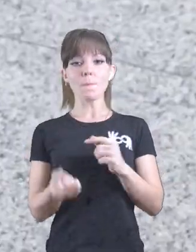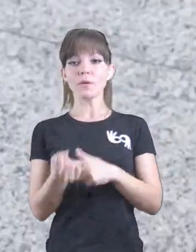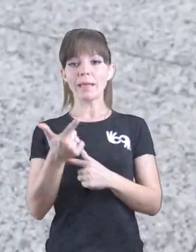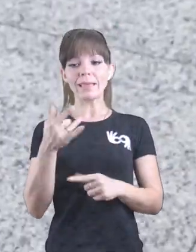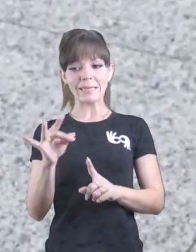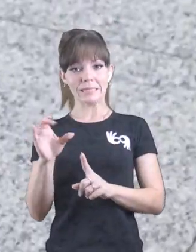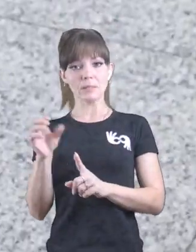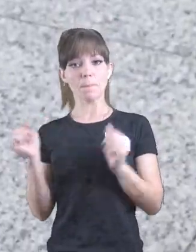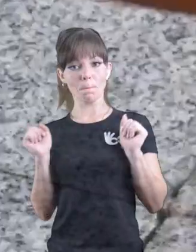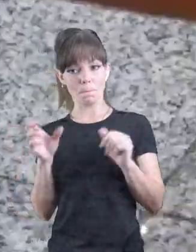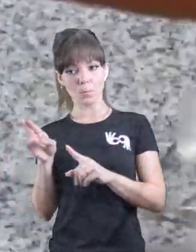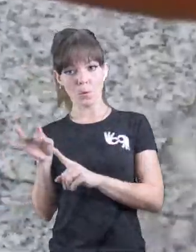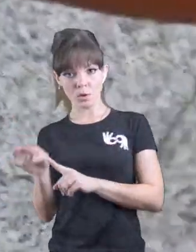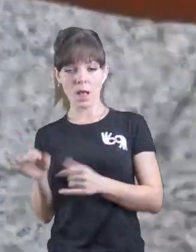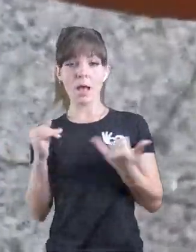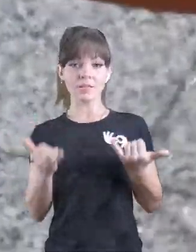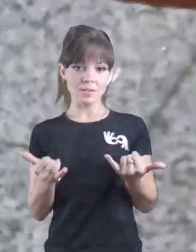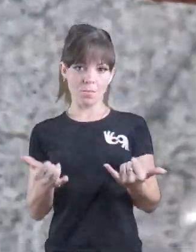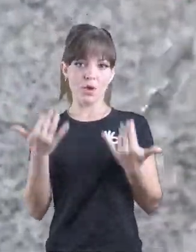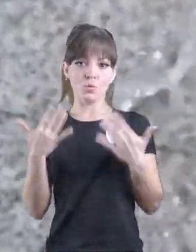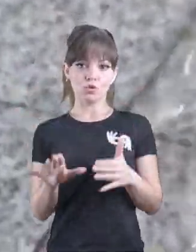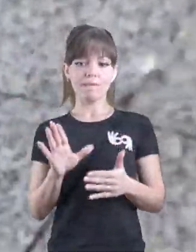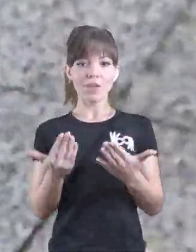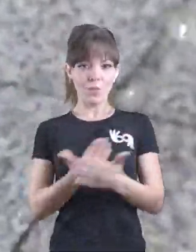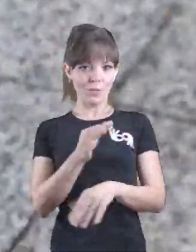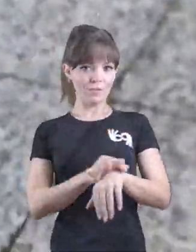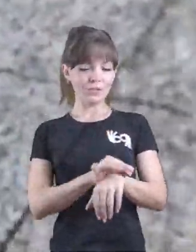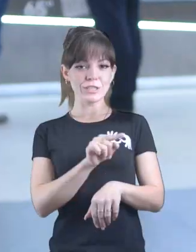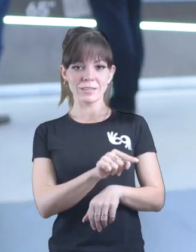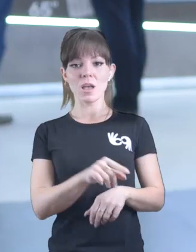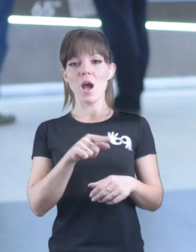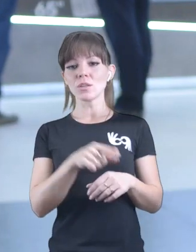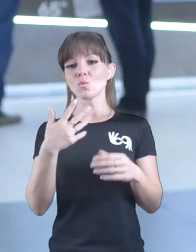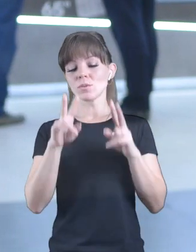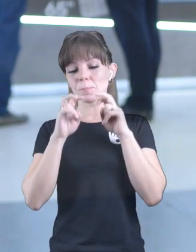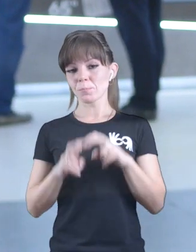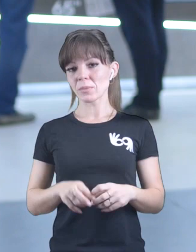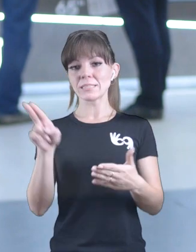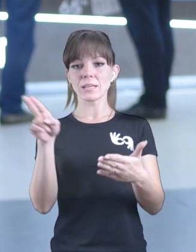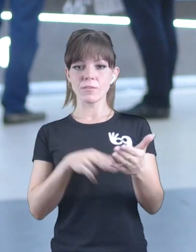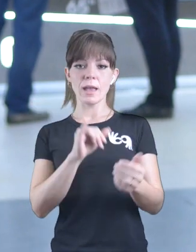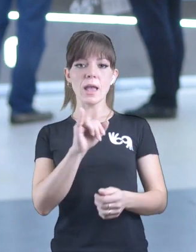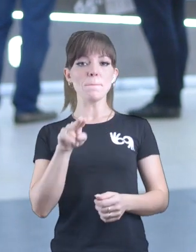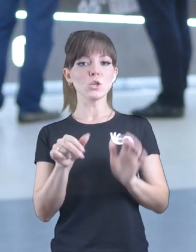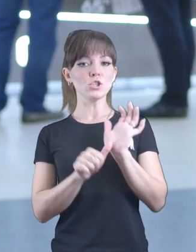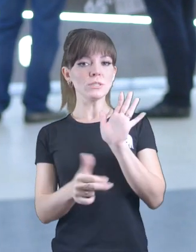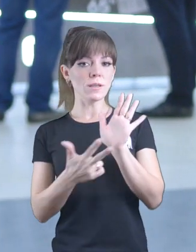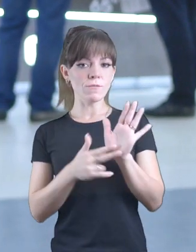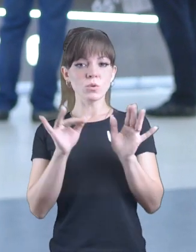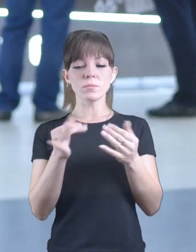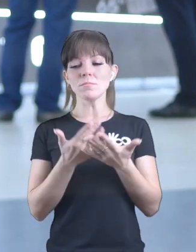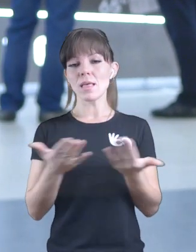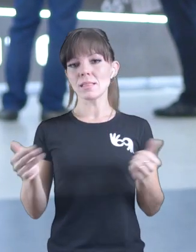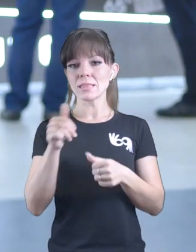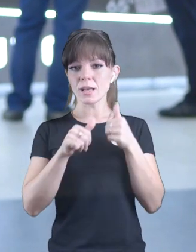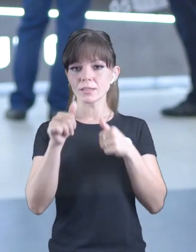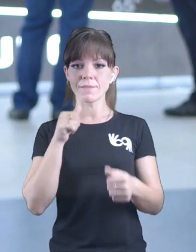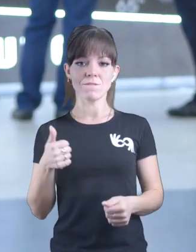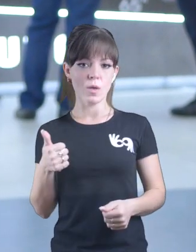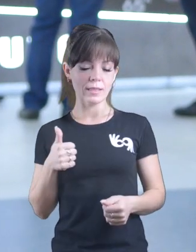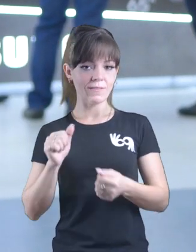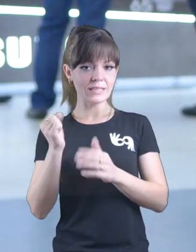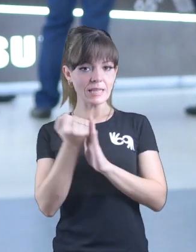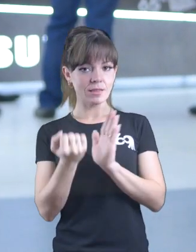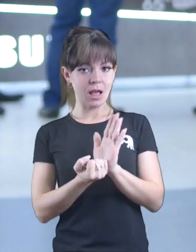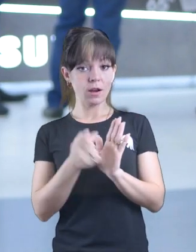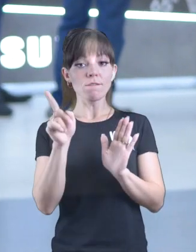сначала появилась в Gear Sport, а теперь есть и во флагманских часах. Они прошли сертификацию по IP68 и кучу тестов